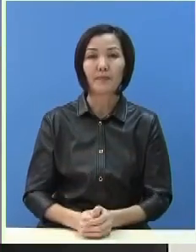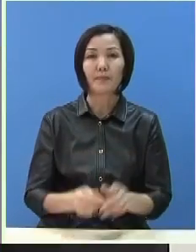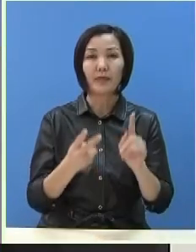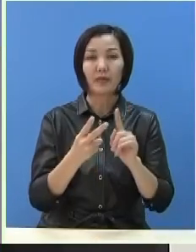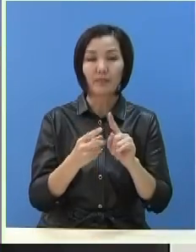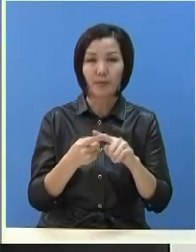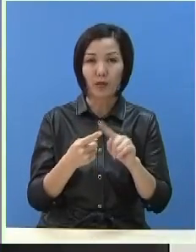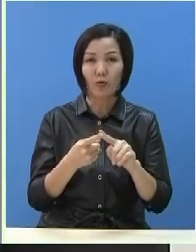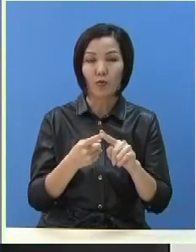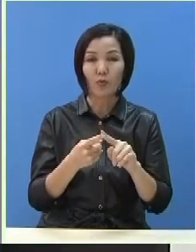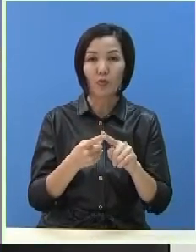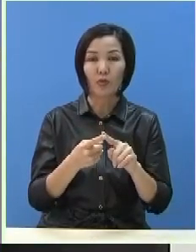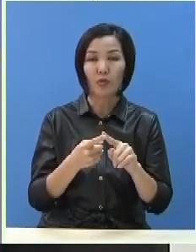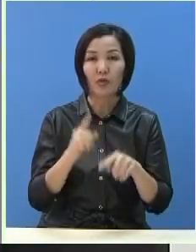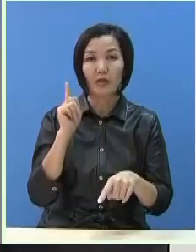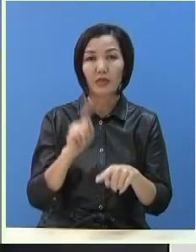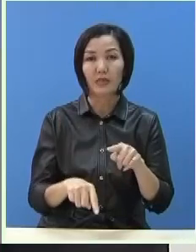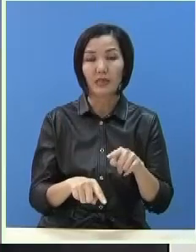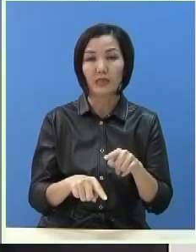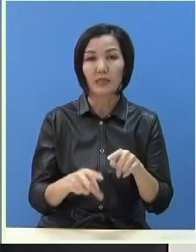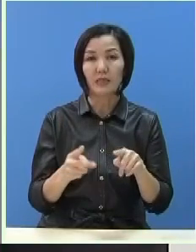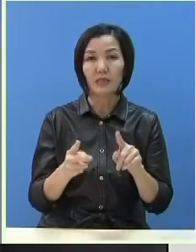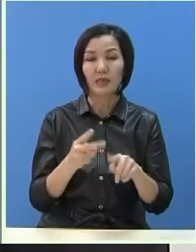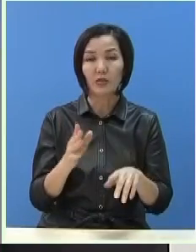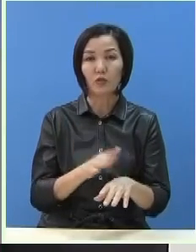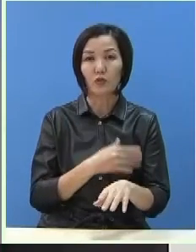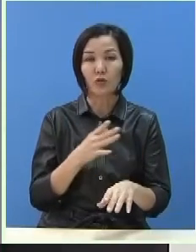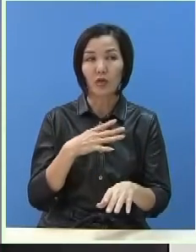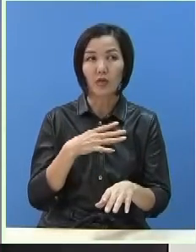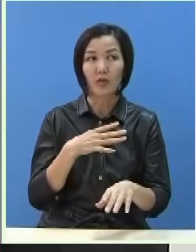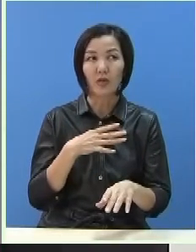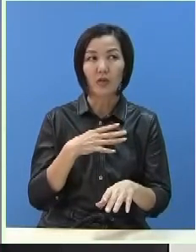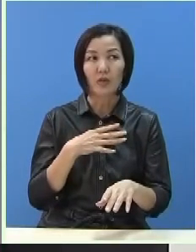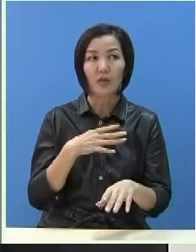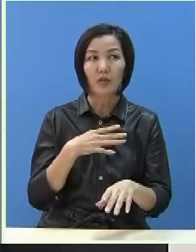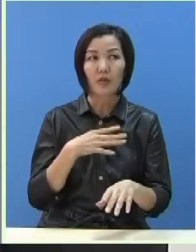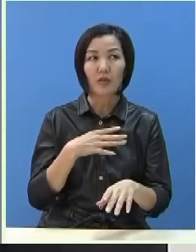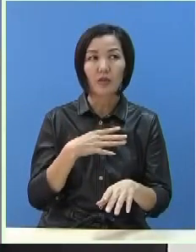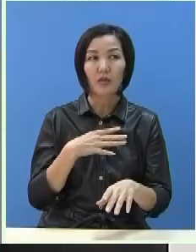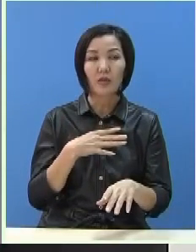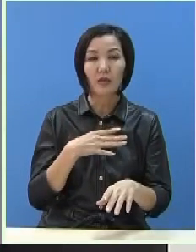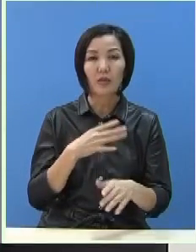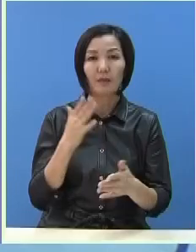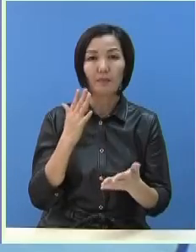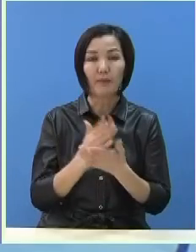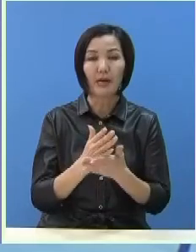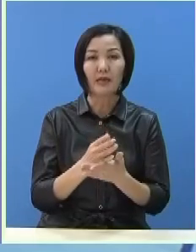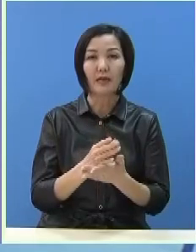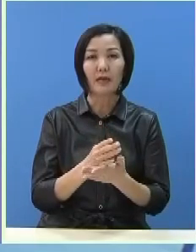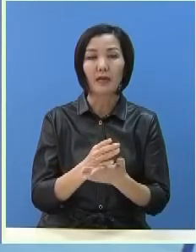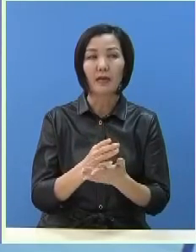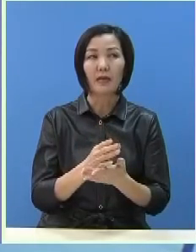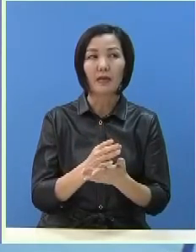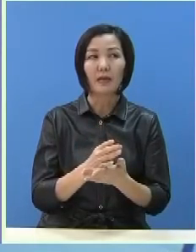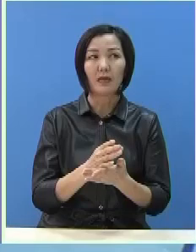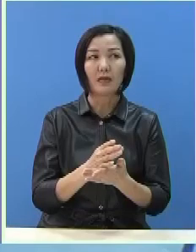екі жол. Біреу жеңіл, тез орналатын, біреуі ұзақ. Жеңілі олардың бар байлығын тәркілеу керек.